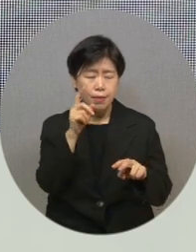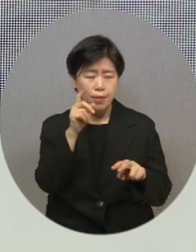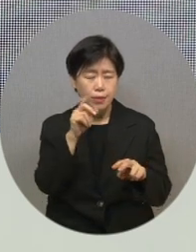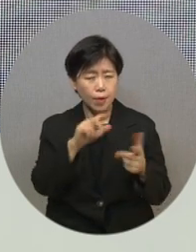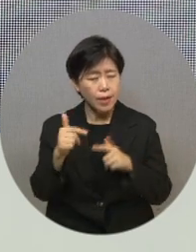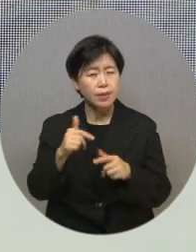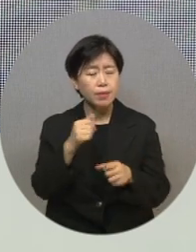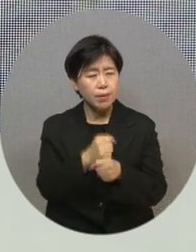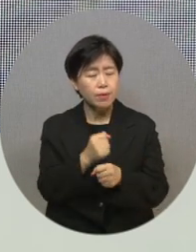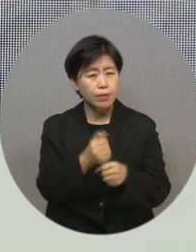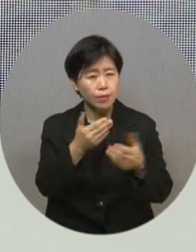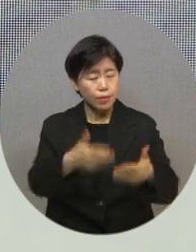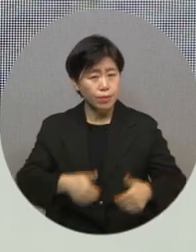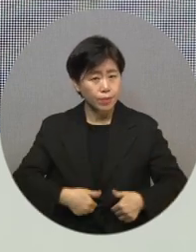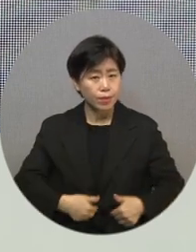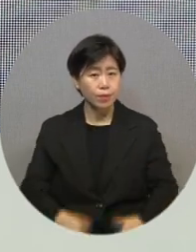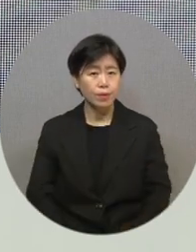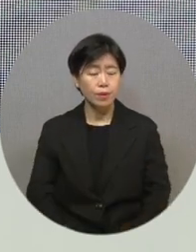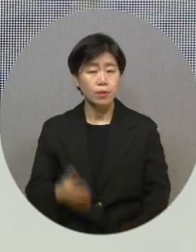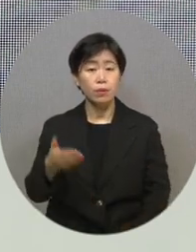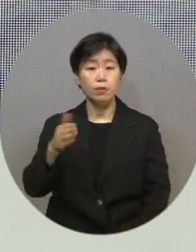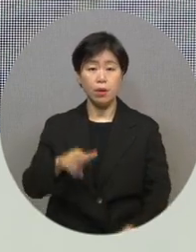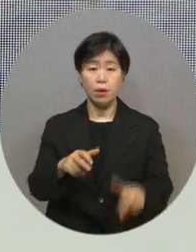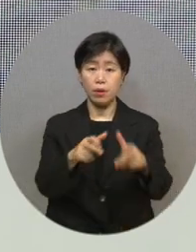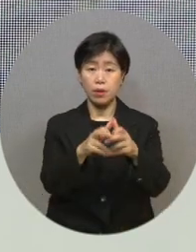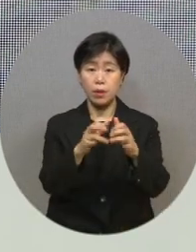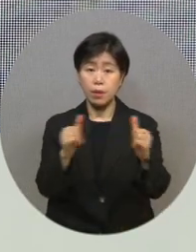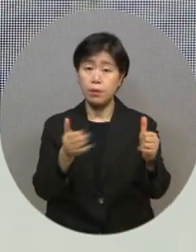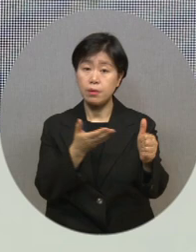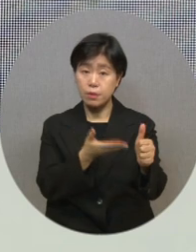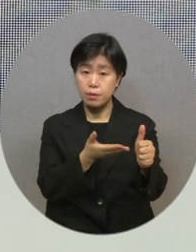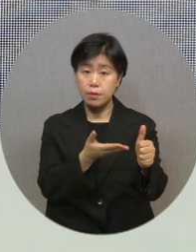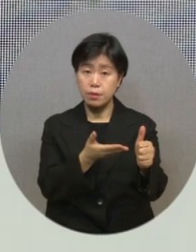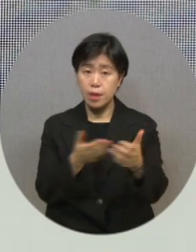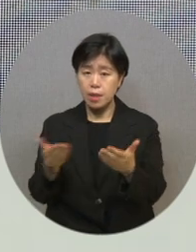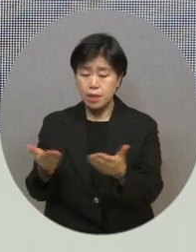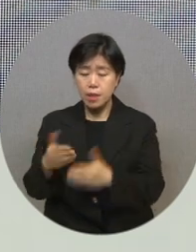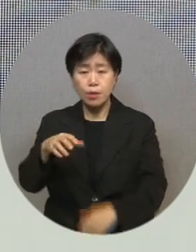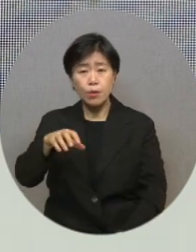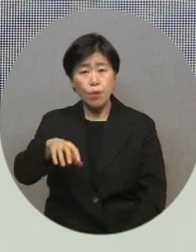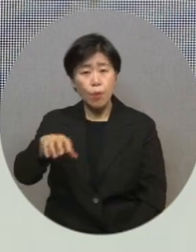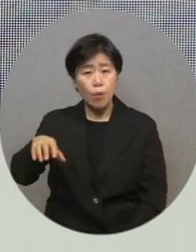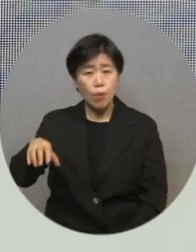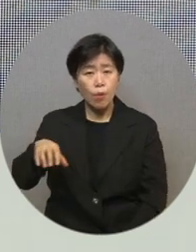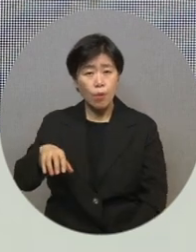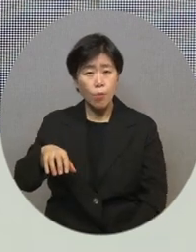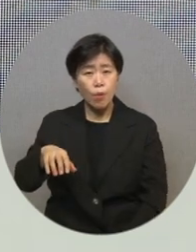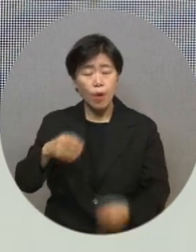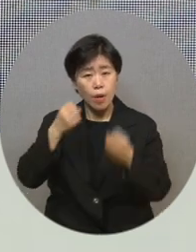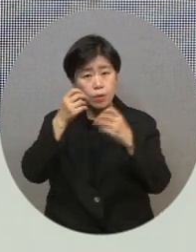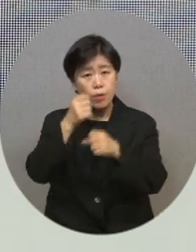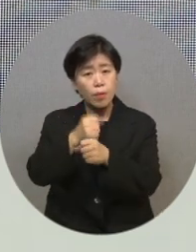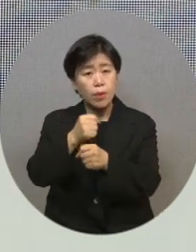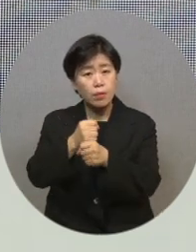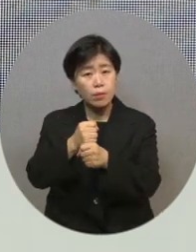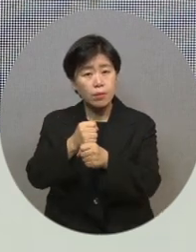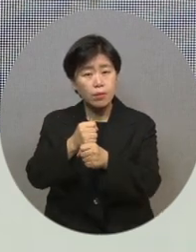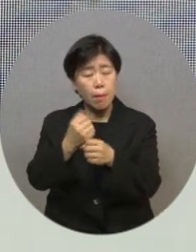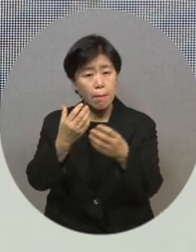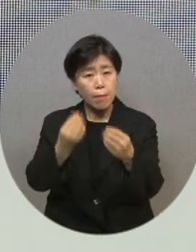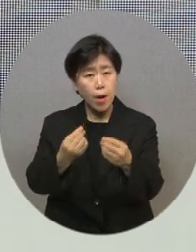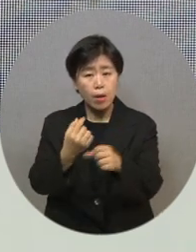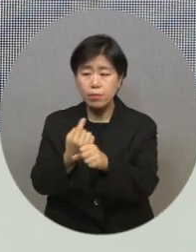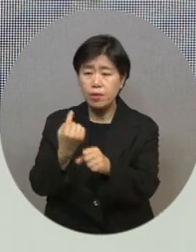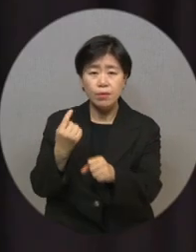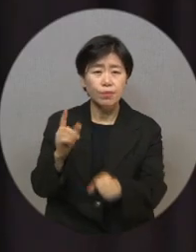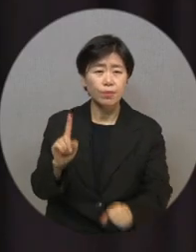맞습니다 그런데 장애인들의 일자리 창출이 얼마나 작년에 이루어졌을까요